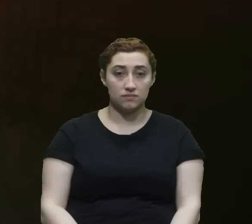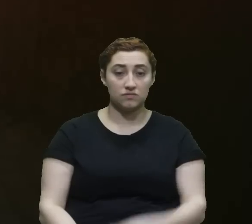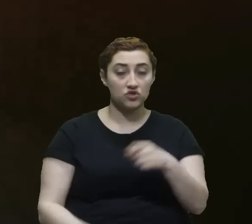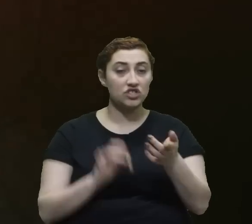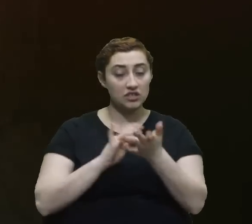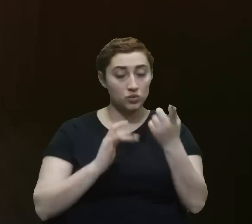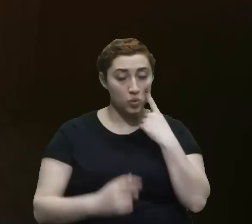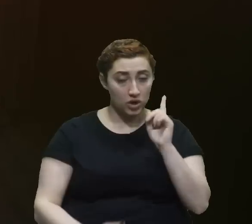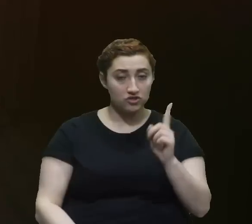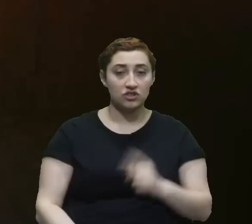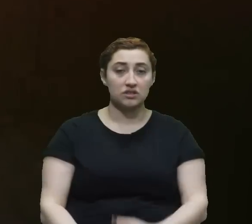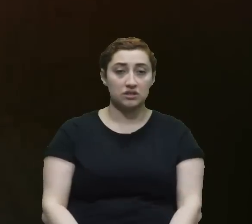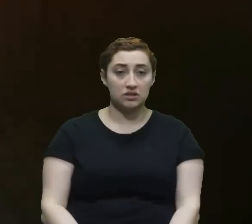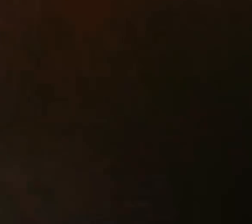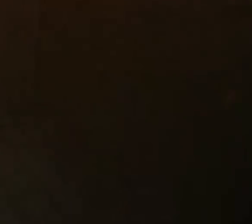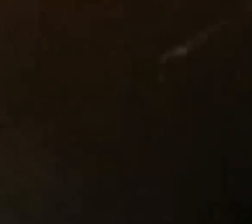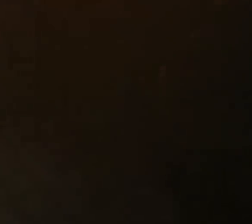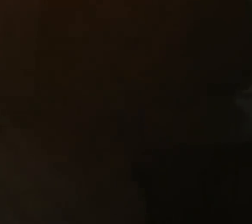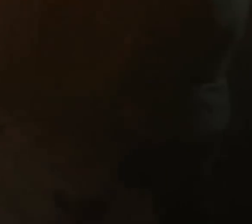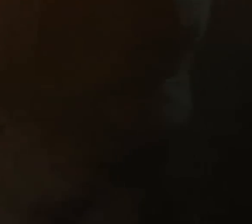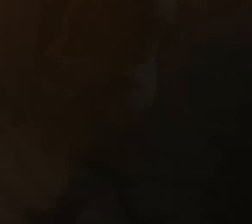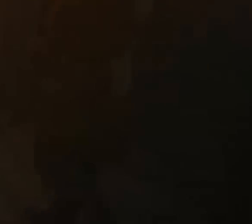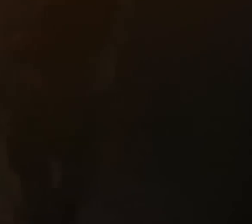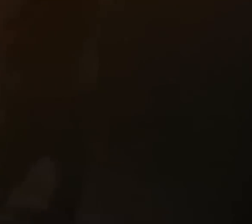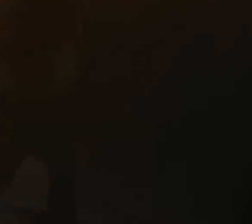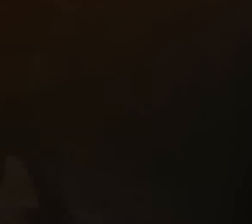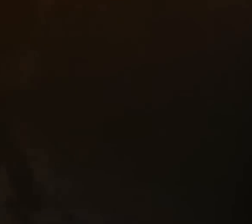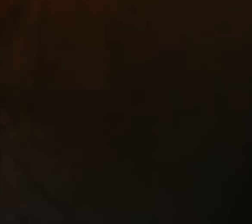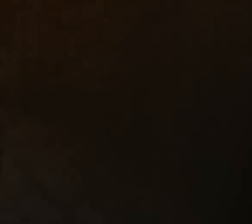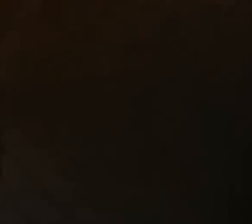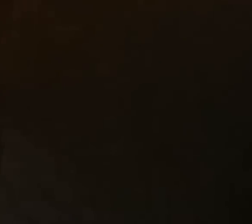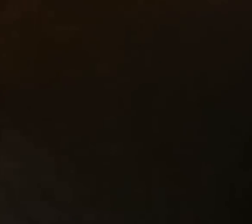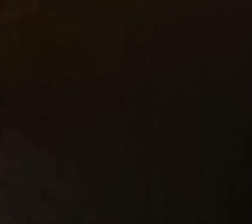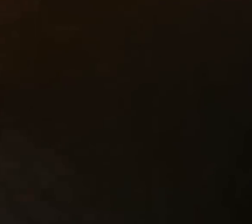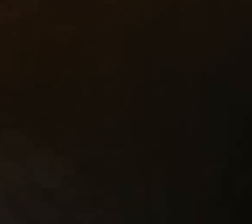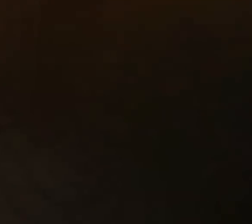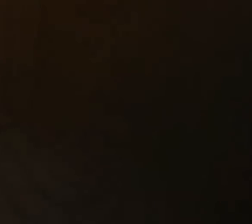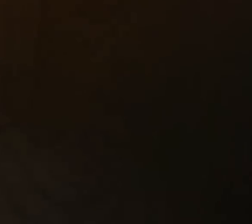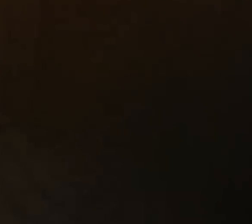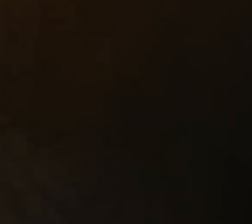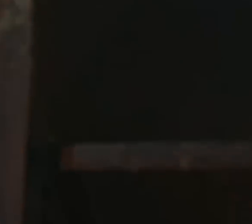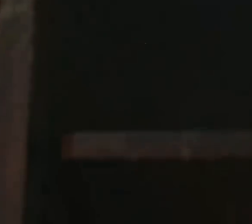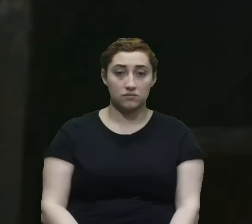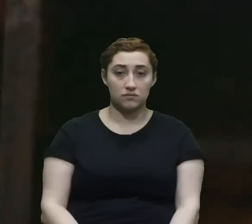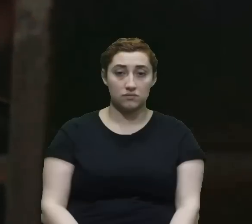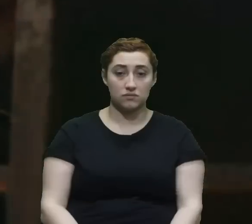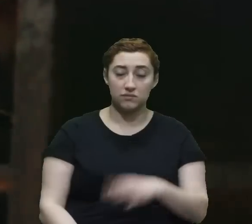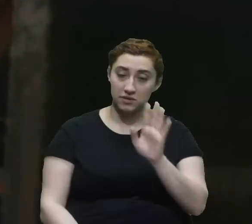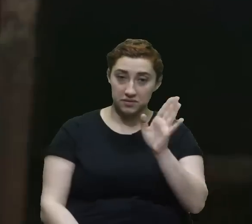Hesabını vereceksiniz burada. Oturuyor Fethi sırıtarak gelip kolunu kapıya yasladı.